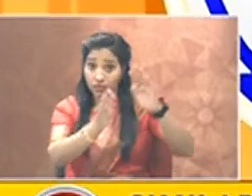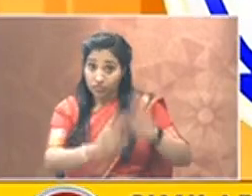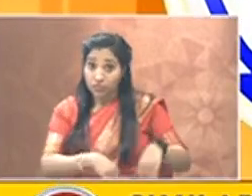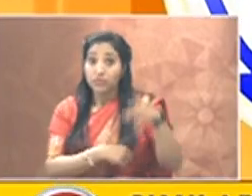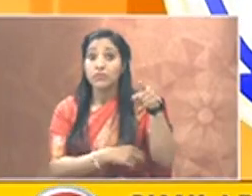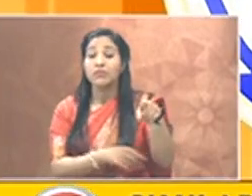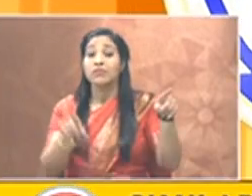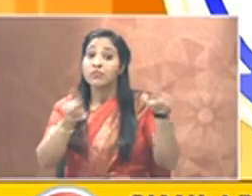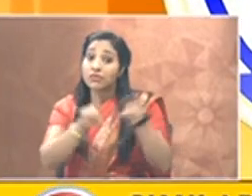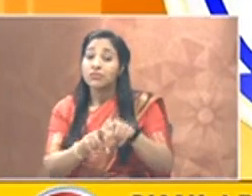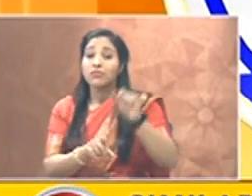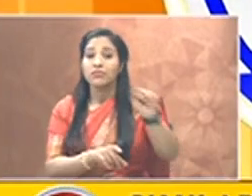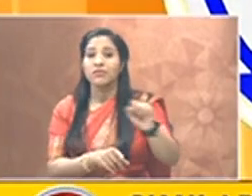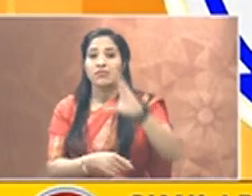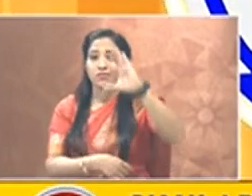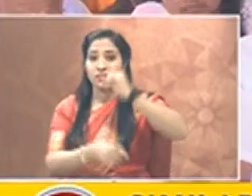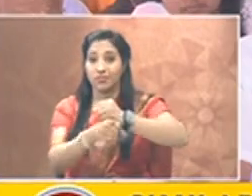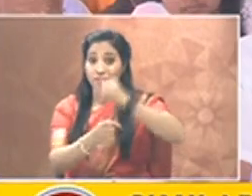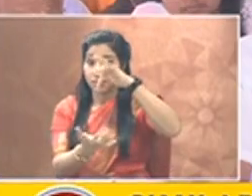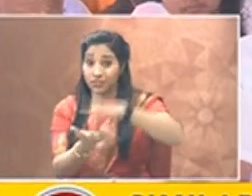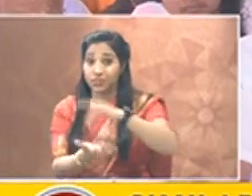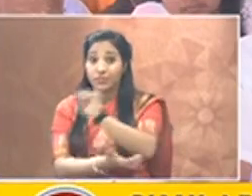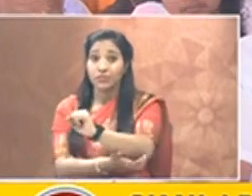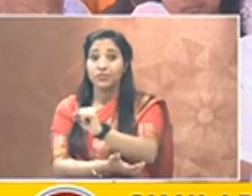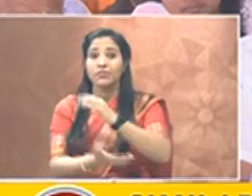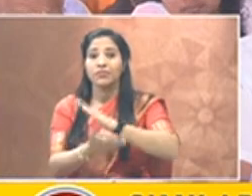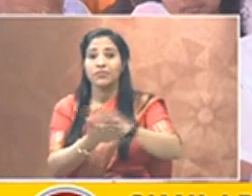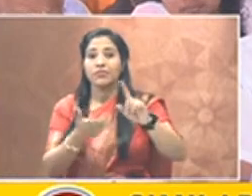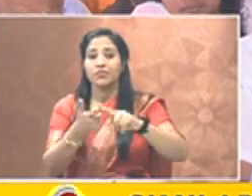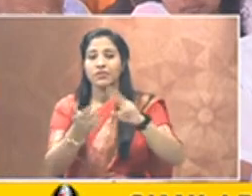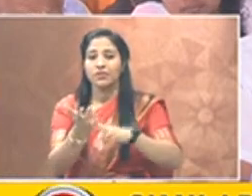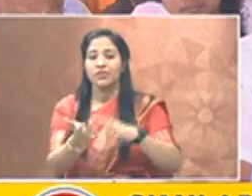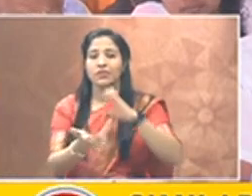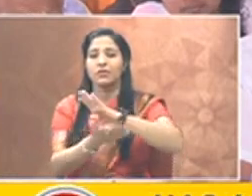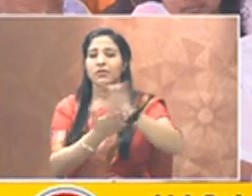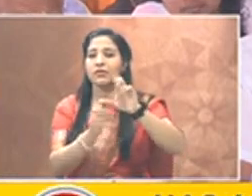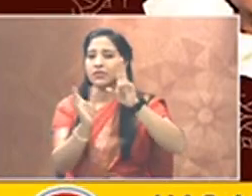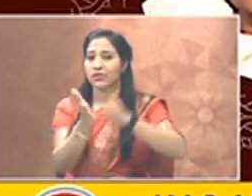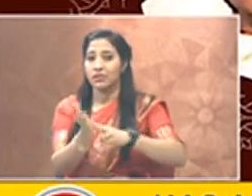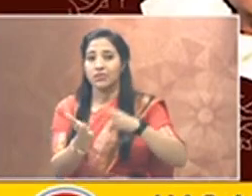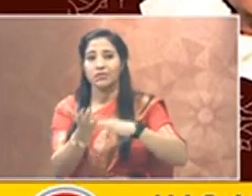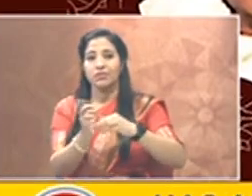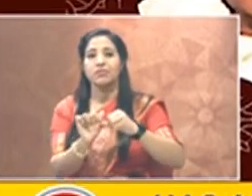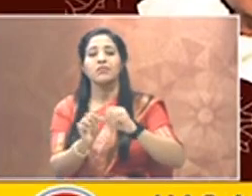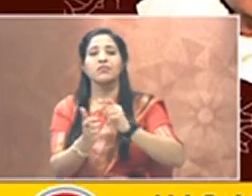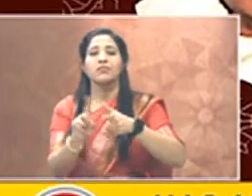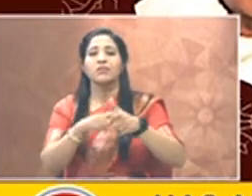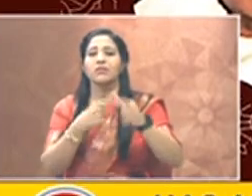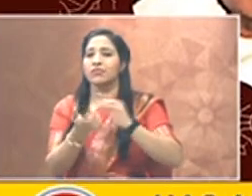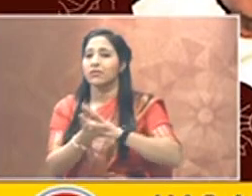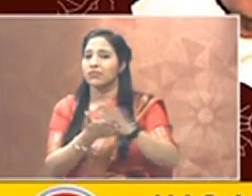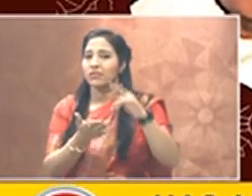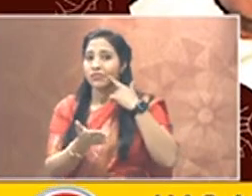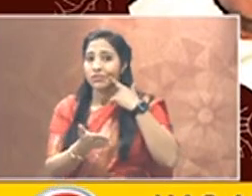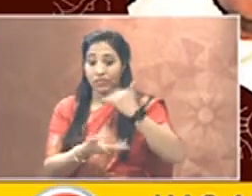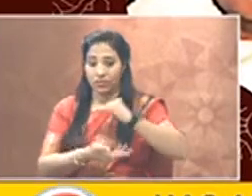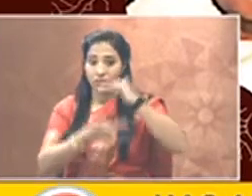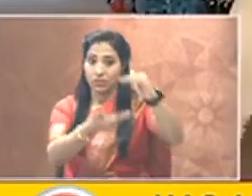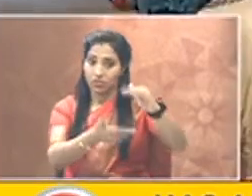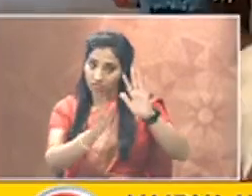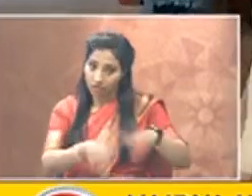तरह इस बार छत्तीसगढ़ के हेमचंद मांझी, उनको भी पद्म सम्मान मिला